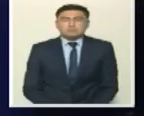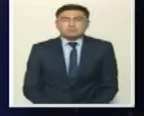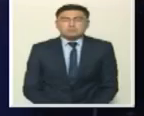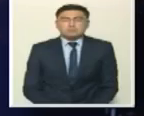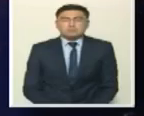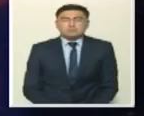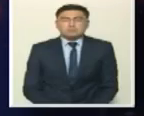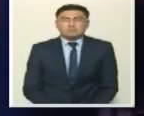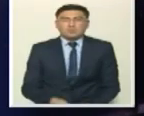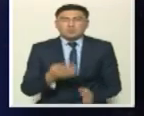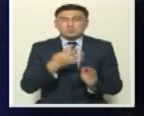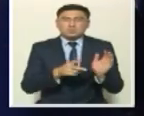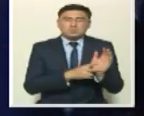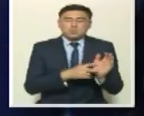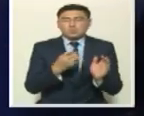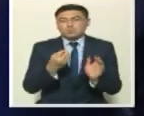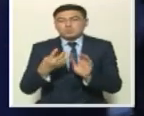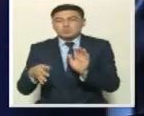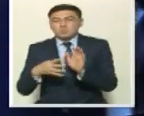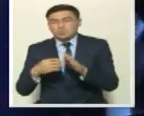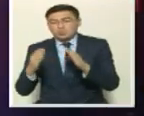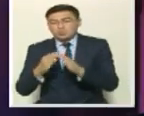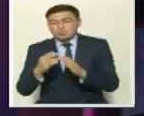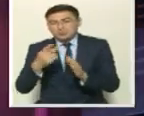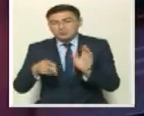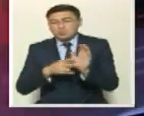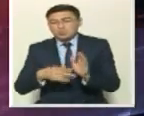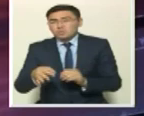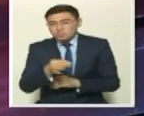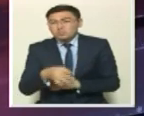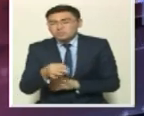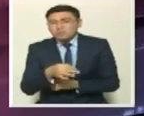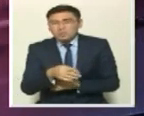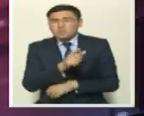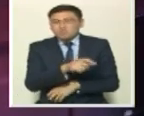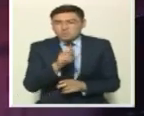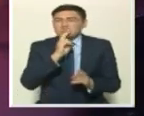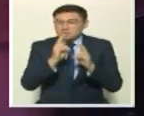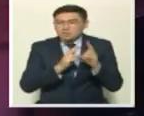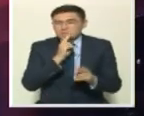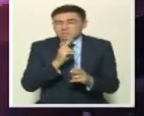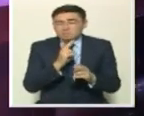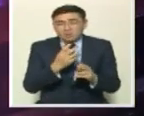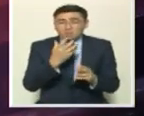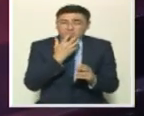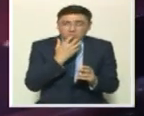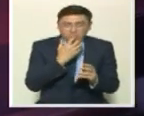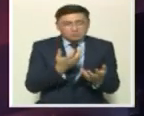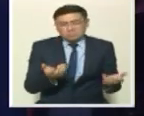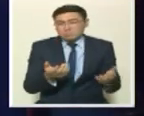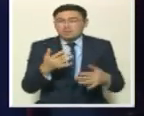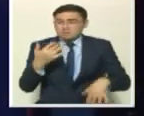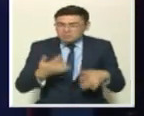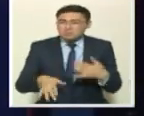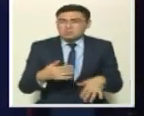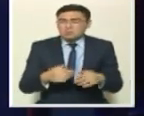жители 47 и 49 домов 27 микрорайоне бьют тревогу нет отопления у негодующих